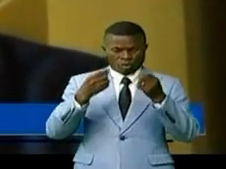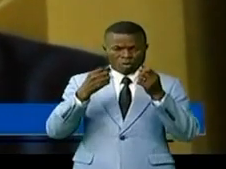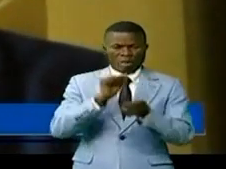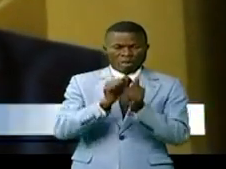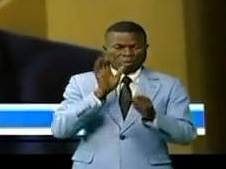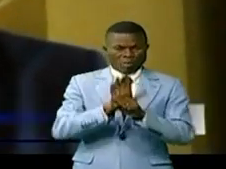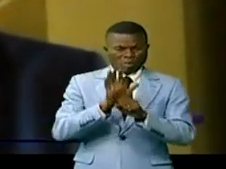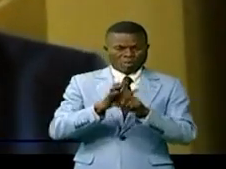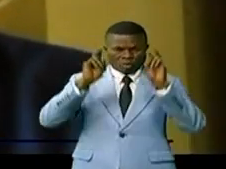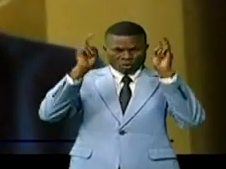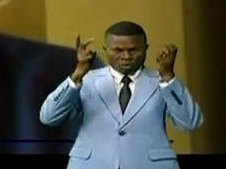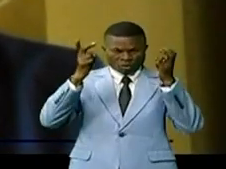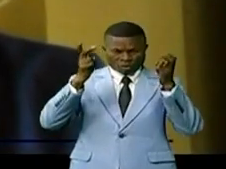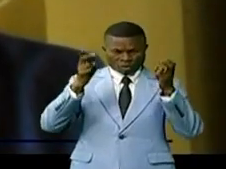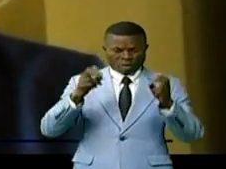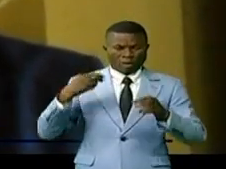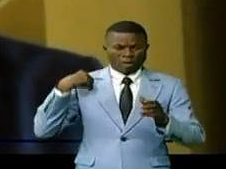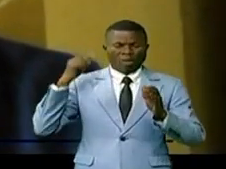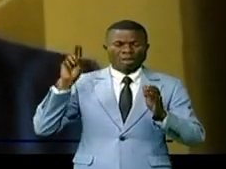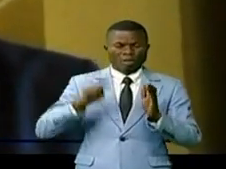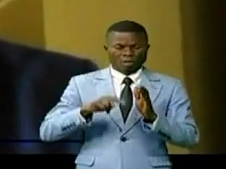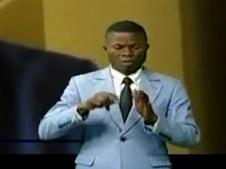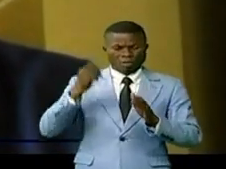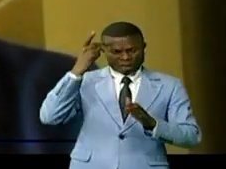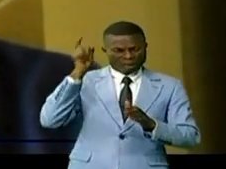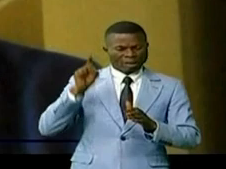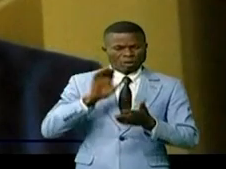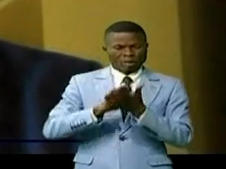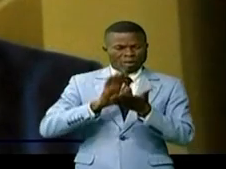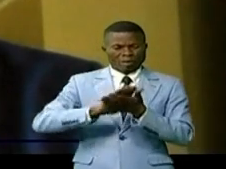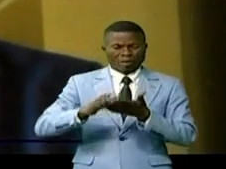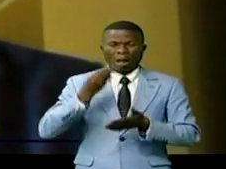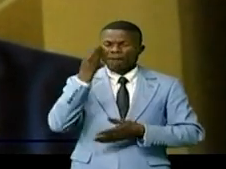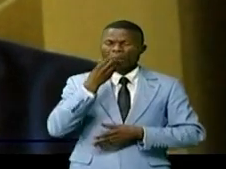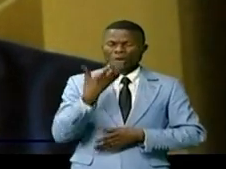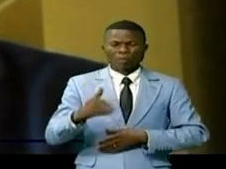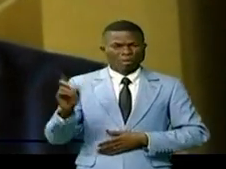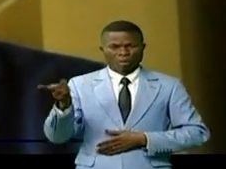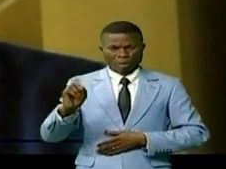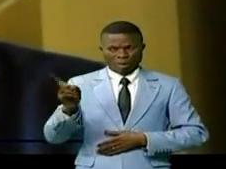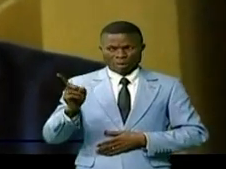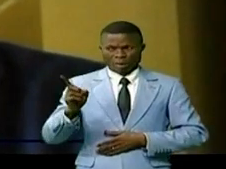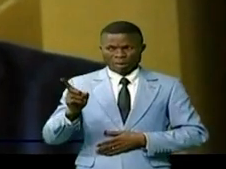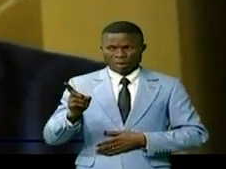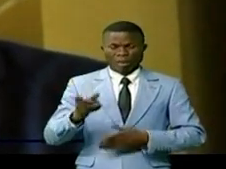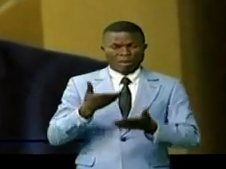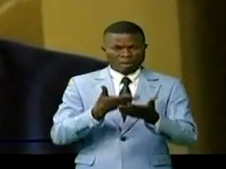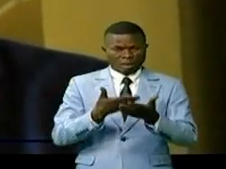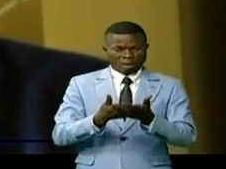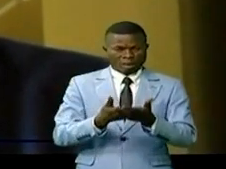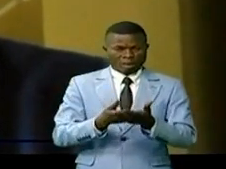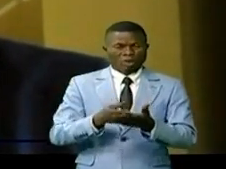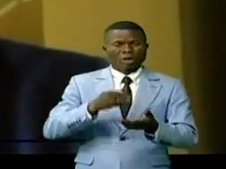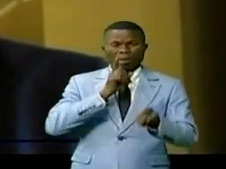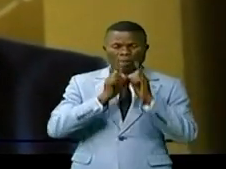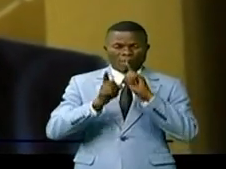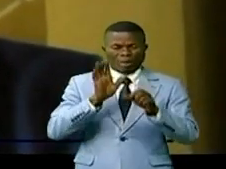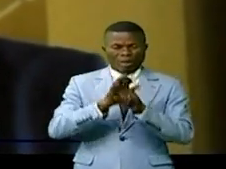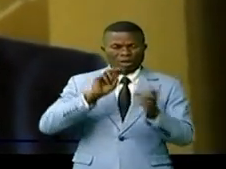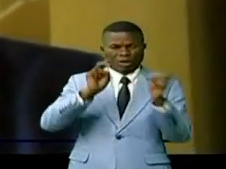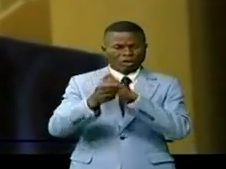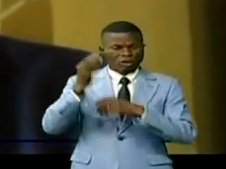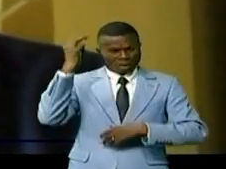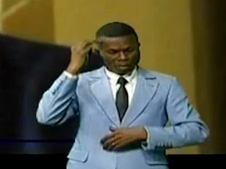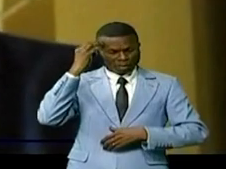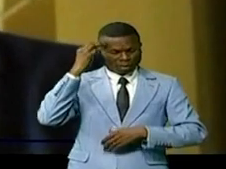la ville et comme dit le gouverneur, Kinshasa Bopeto n'est pas un slogan. C'est un état d'esprit qui veulent que nous puissions changer de mentalité et ça